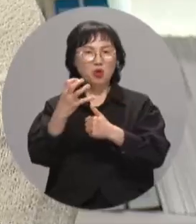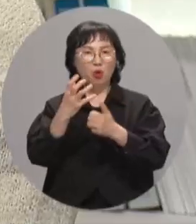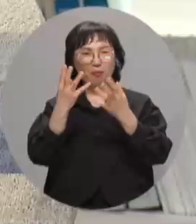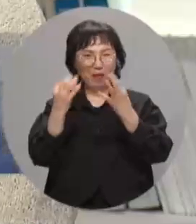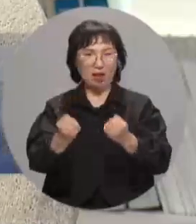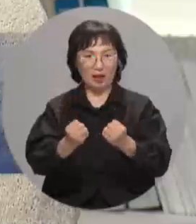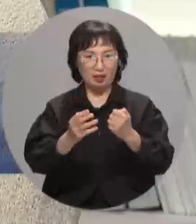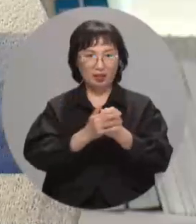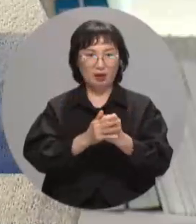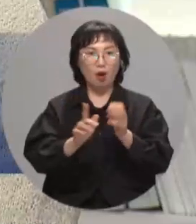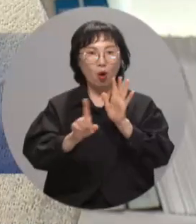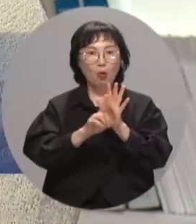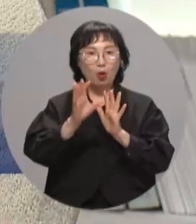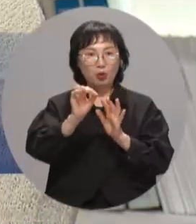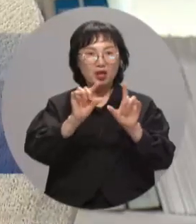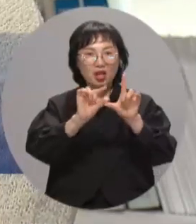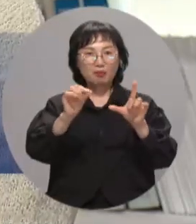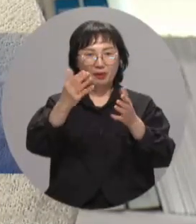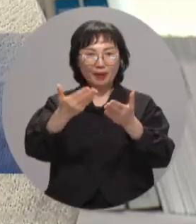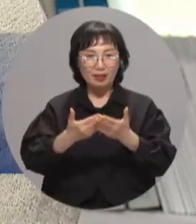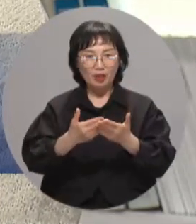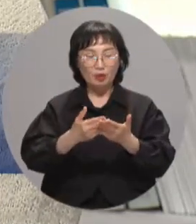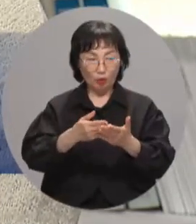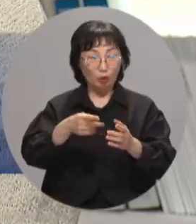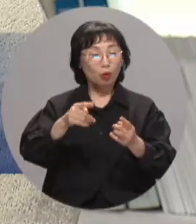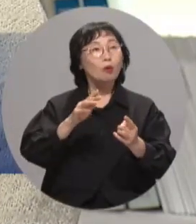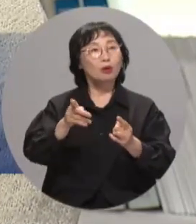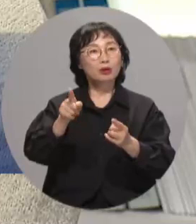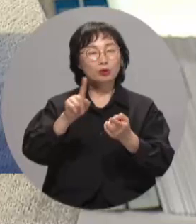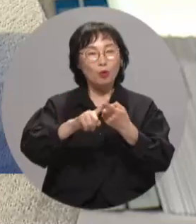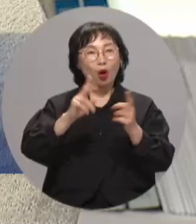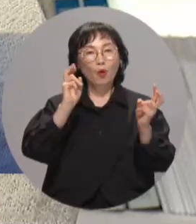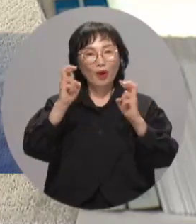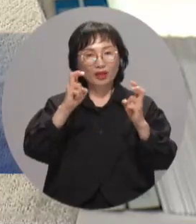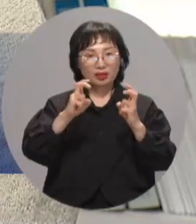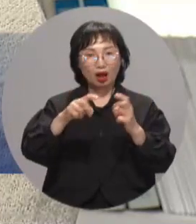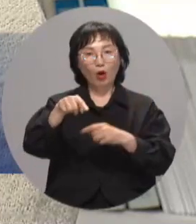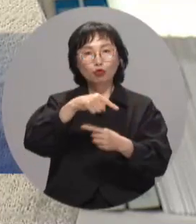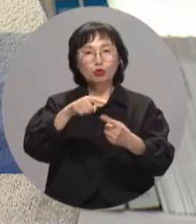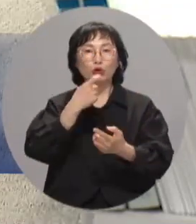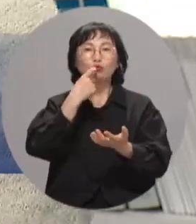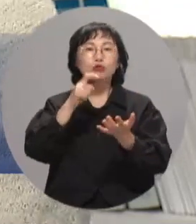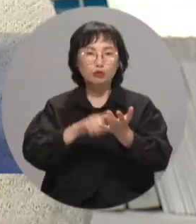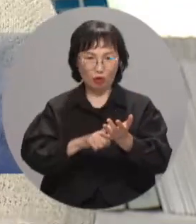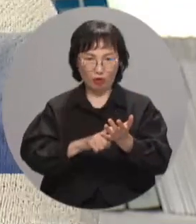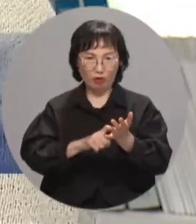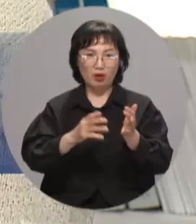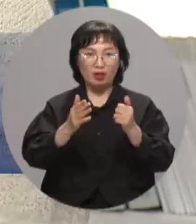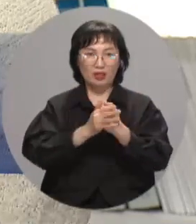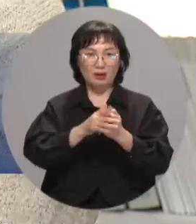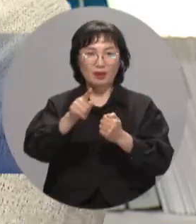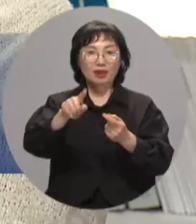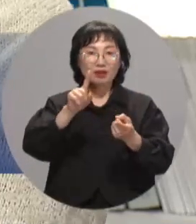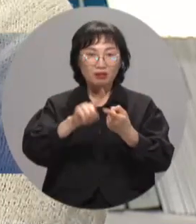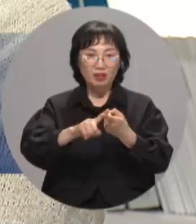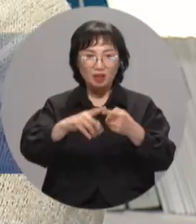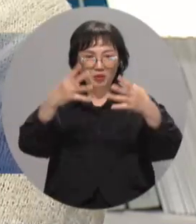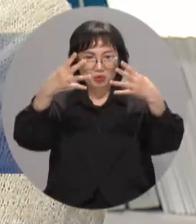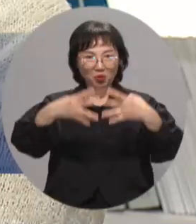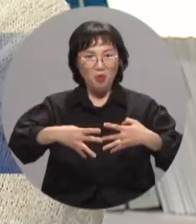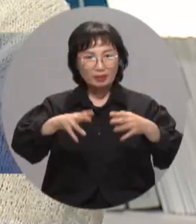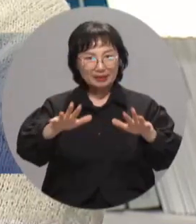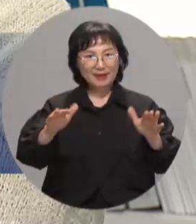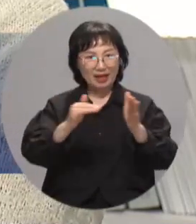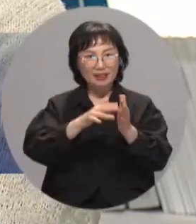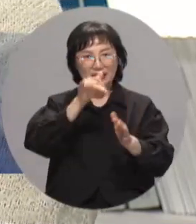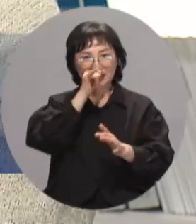일부만 받아도 언론사가 운용되기 굉장히 쉬운 구조가 지금까지 나타났었던 거거든요 제제하는 그런 조건이 지금까지 있었느냐를